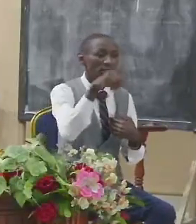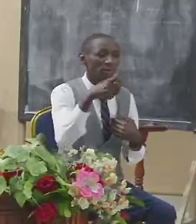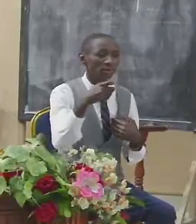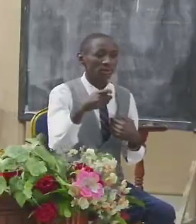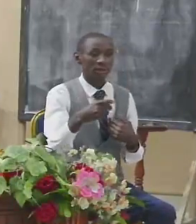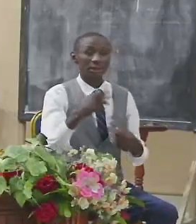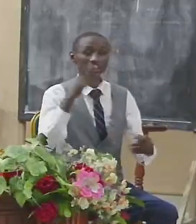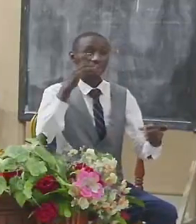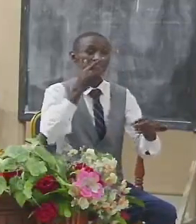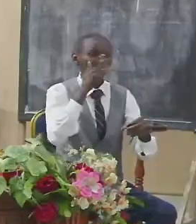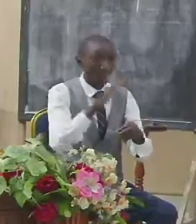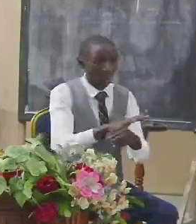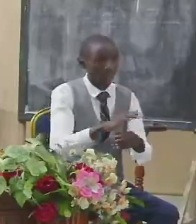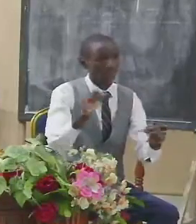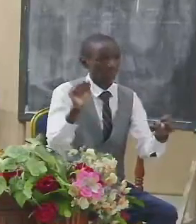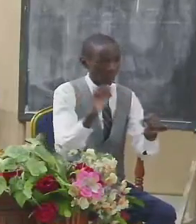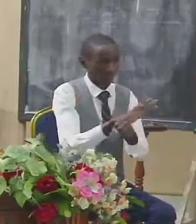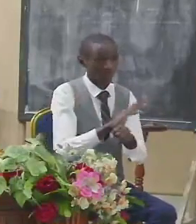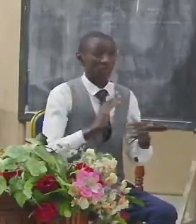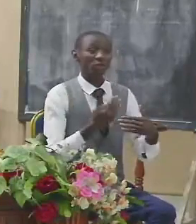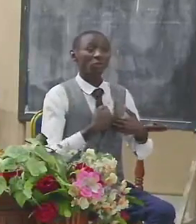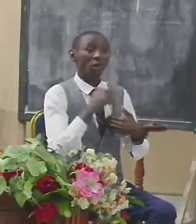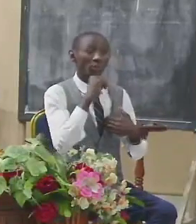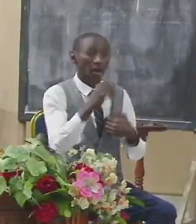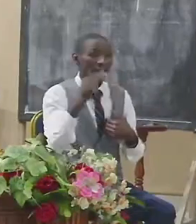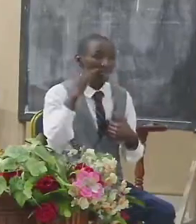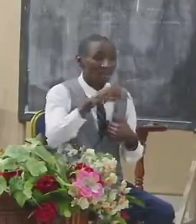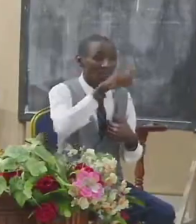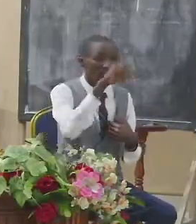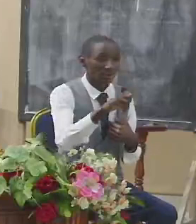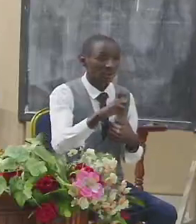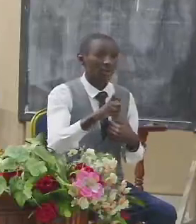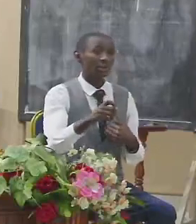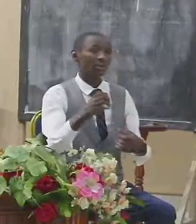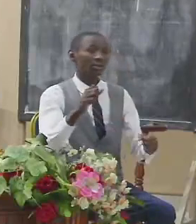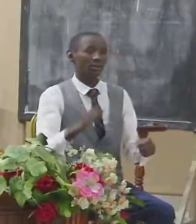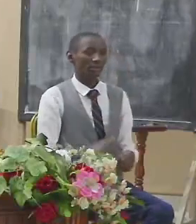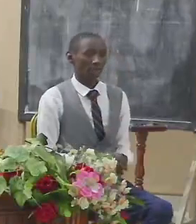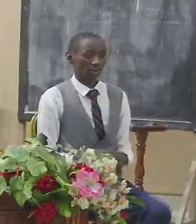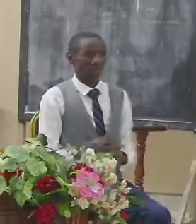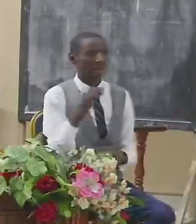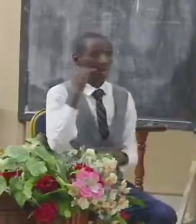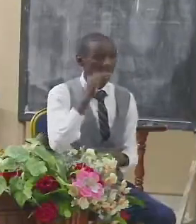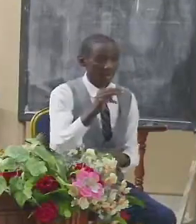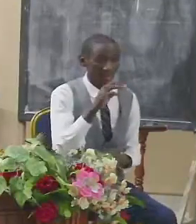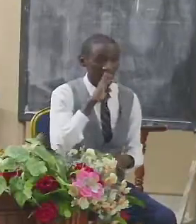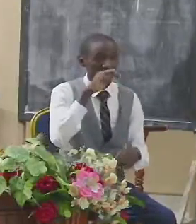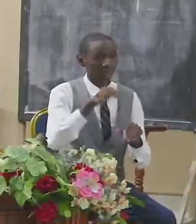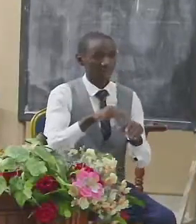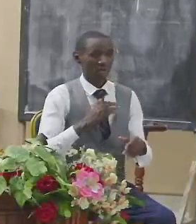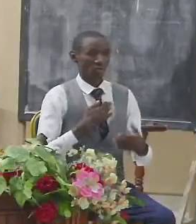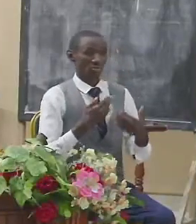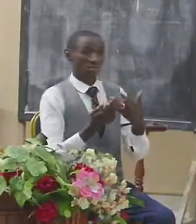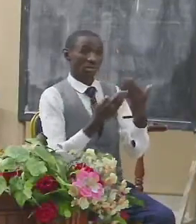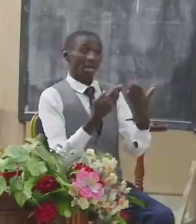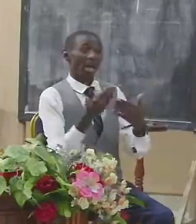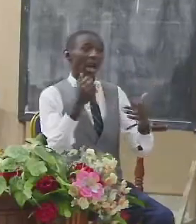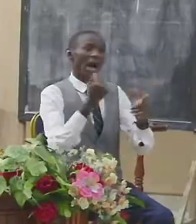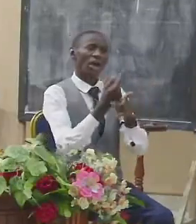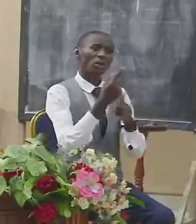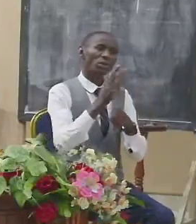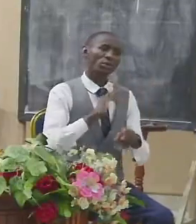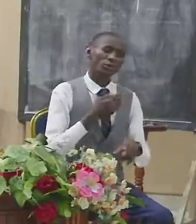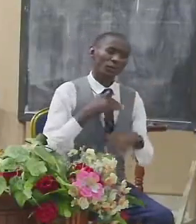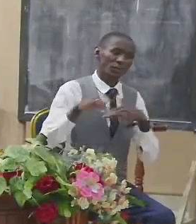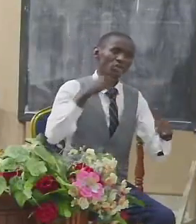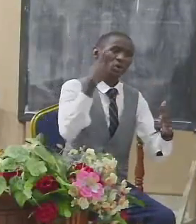La promesse accomplie. Ahadi est-ce qu'on n'a pas le message? Je hatuna ujumbe. Le message entre nos mains. Ujumbe mais qu'est-ce que nous faisons avec ce message? Tuko nafanya nini